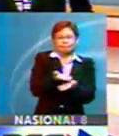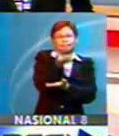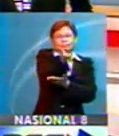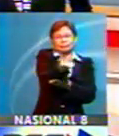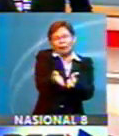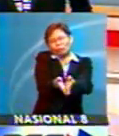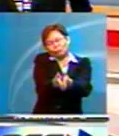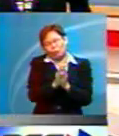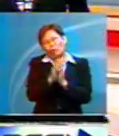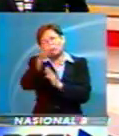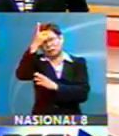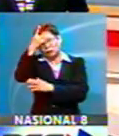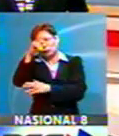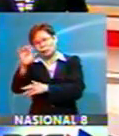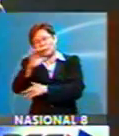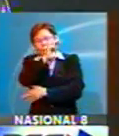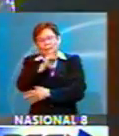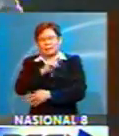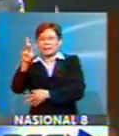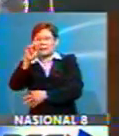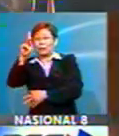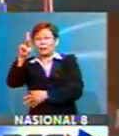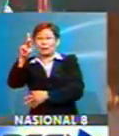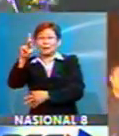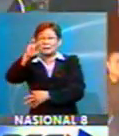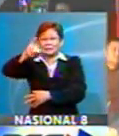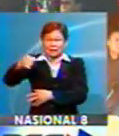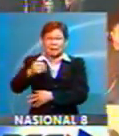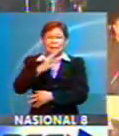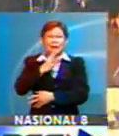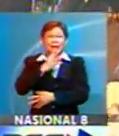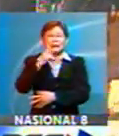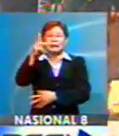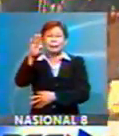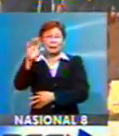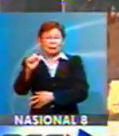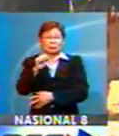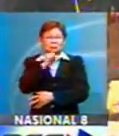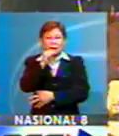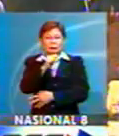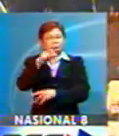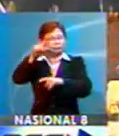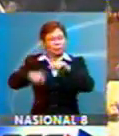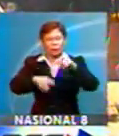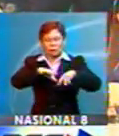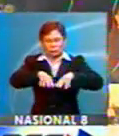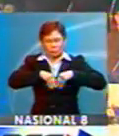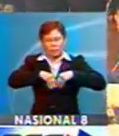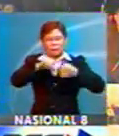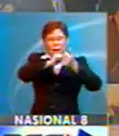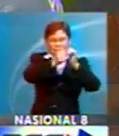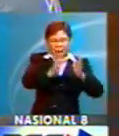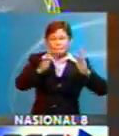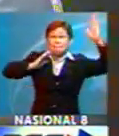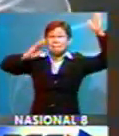Wei. Menteri Belia dan Sukan Khairi Jamaluddin Abu Bakar menegaskan KBS tidak akan bertoleransi terhadap atlet